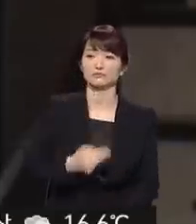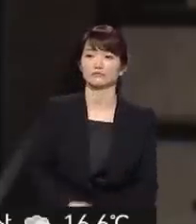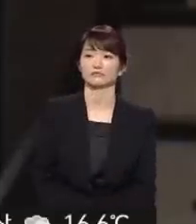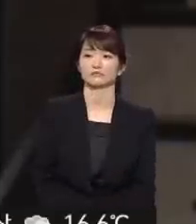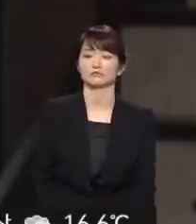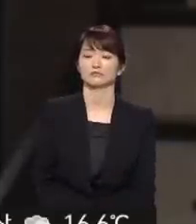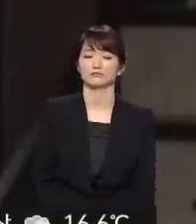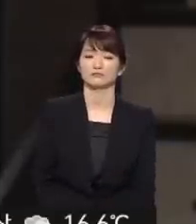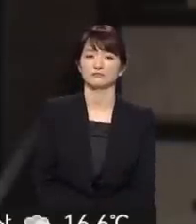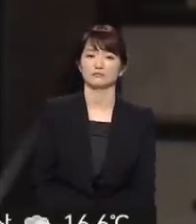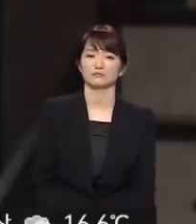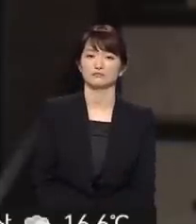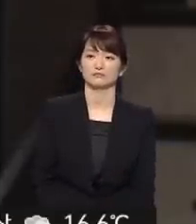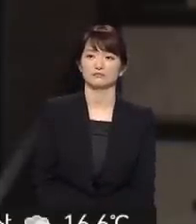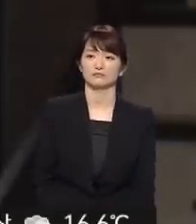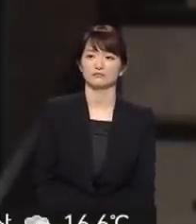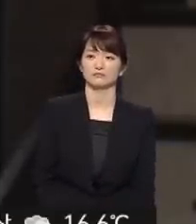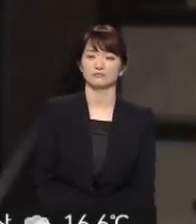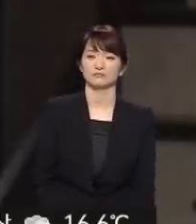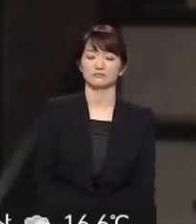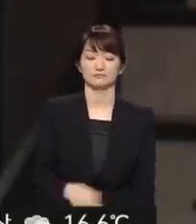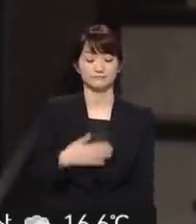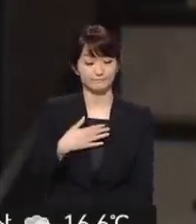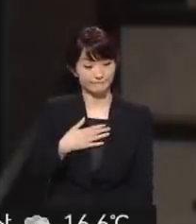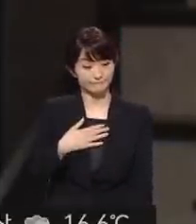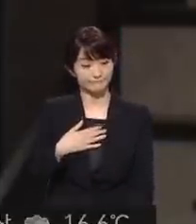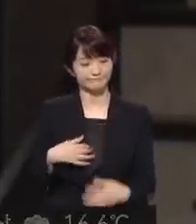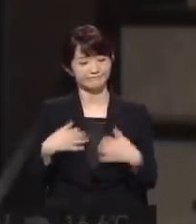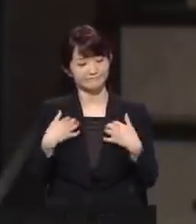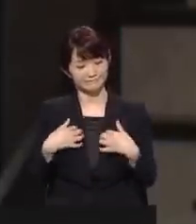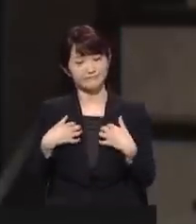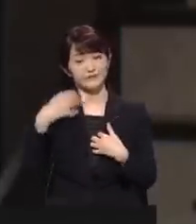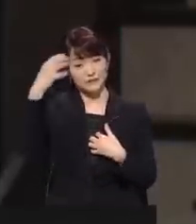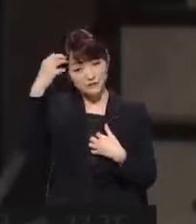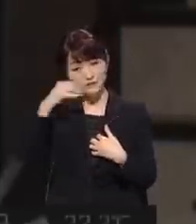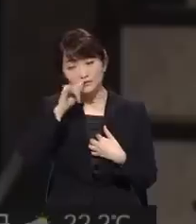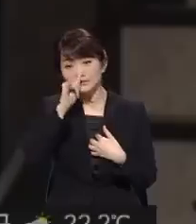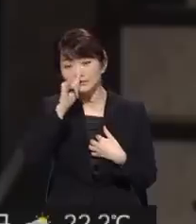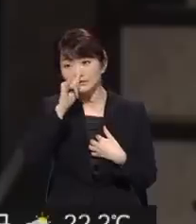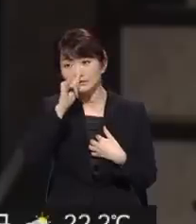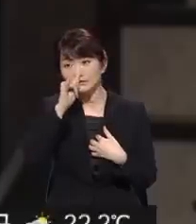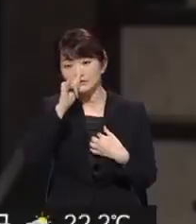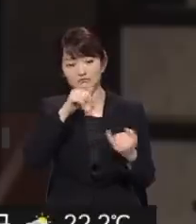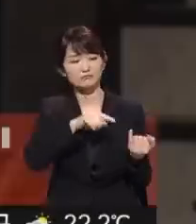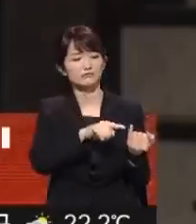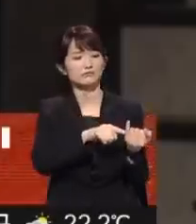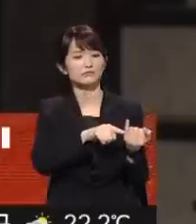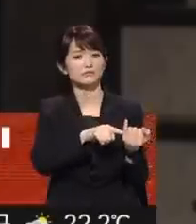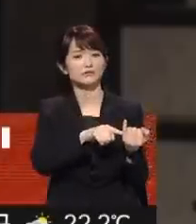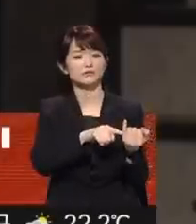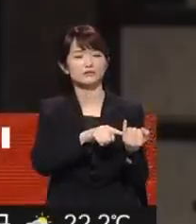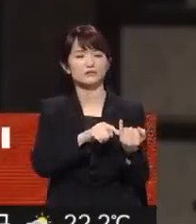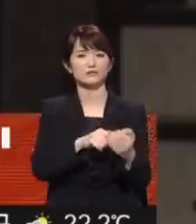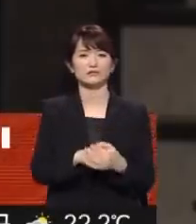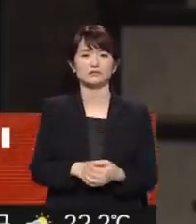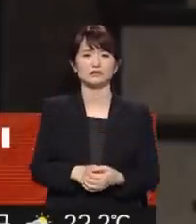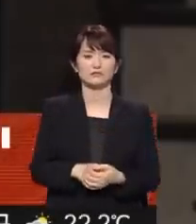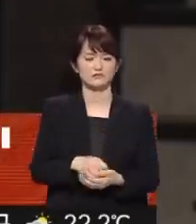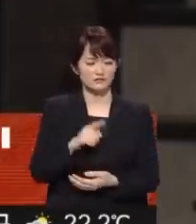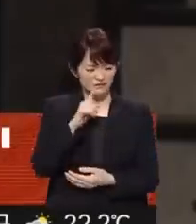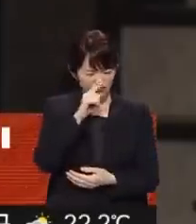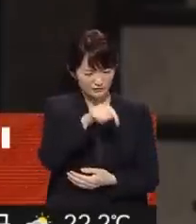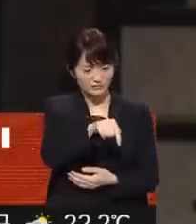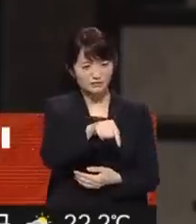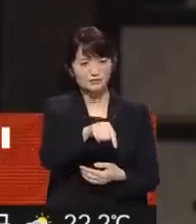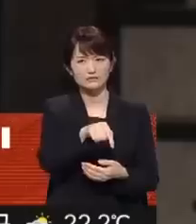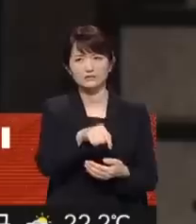또 이제 심지어는 나는 즐겁게 논 기억이 있는데 너 왜 추억을 갖다가 이렇게 더럽히냐? 이런 식으로 이제 얘기를